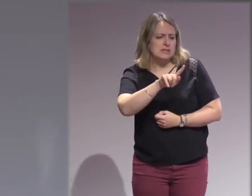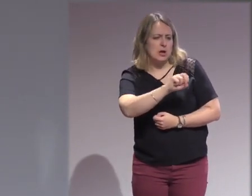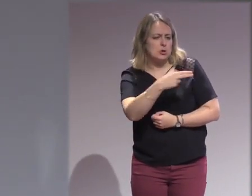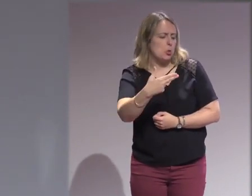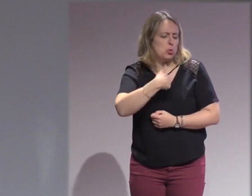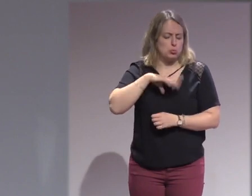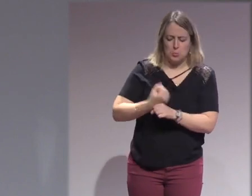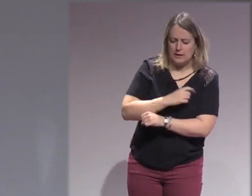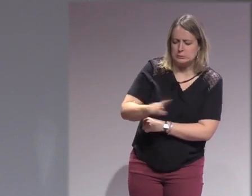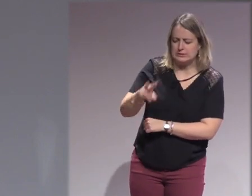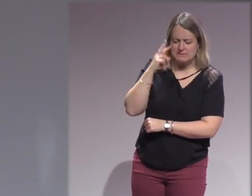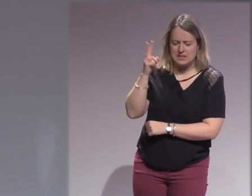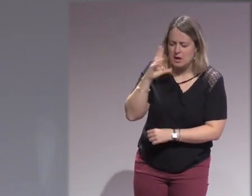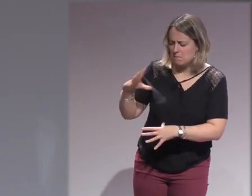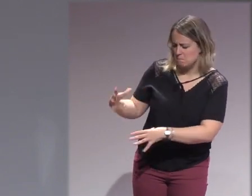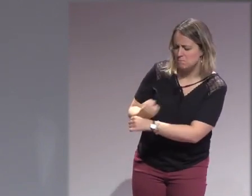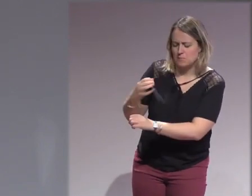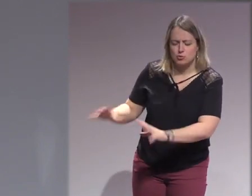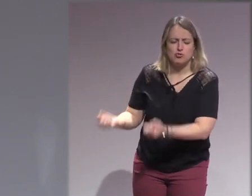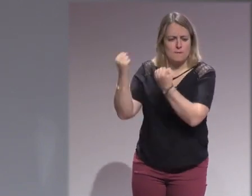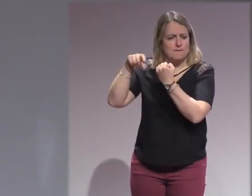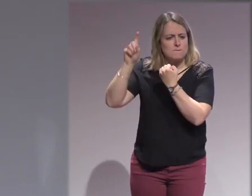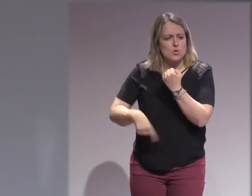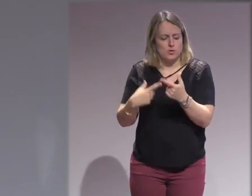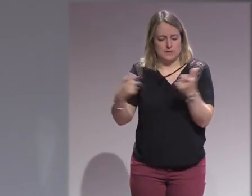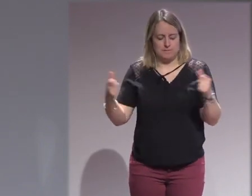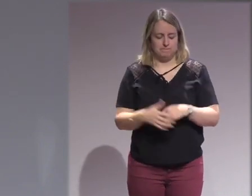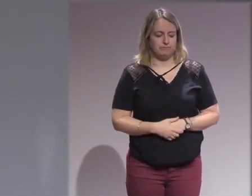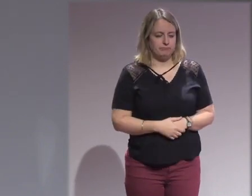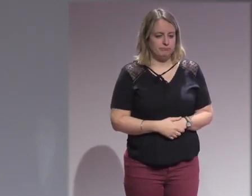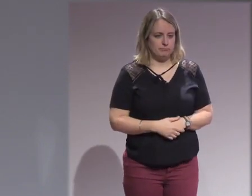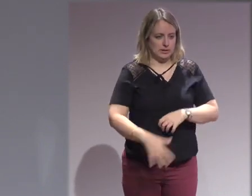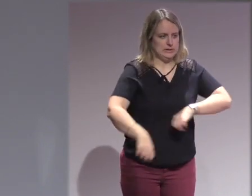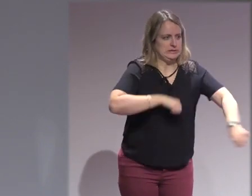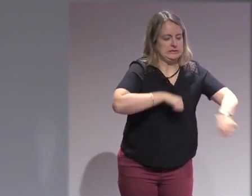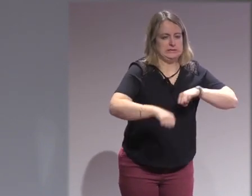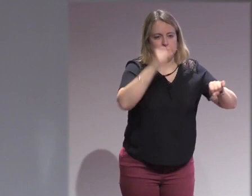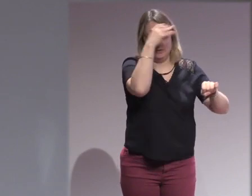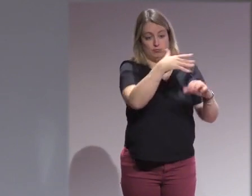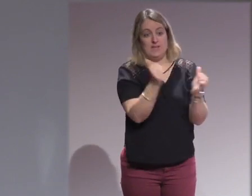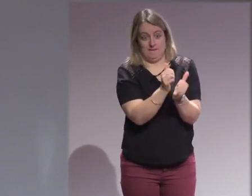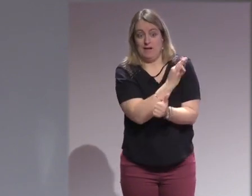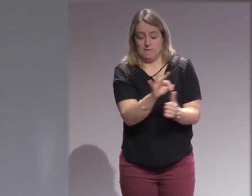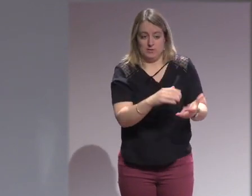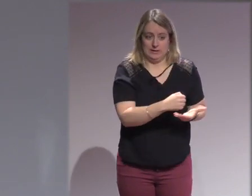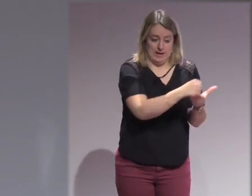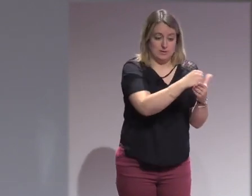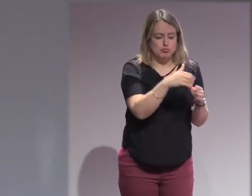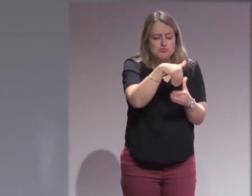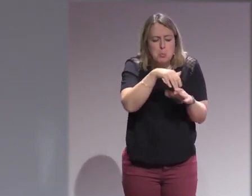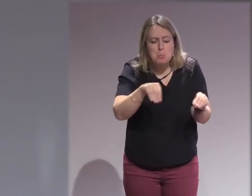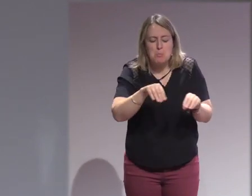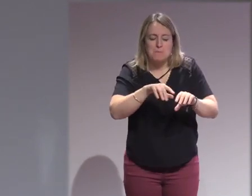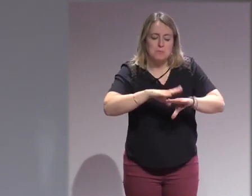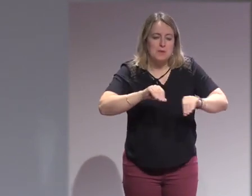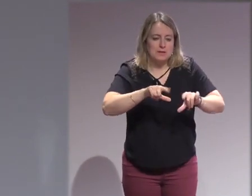pont aérien pour faire partir des enfants ». Et donc, en toute hâte, aidée de la France, qui donc gère déjà des orphelinats localement,